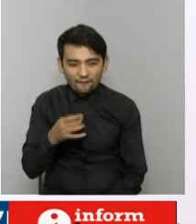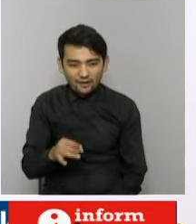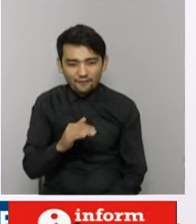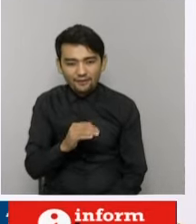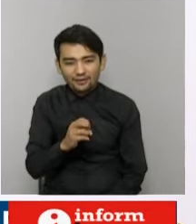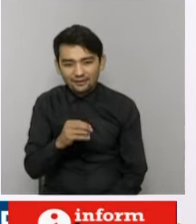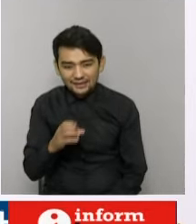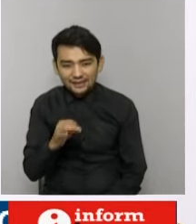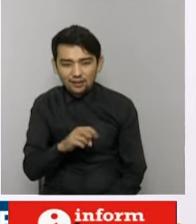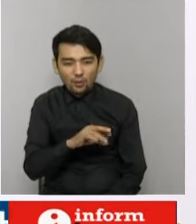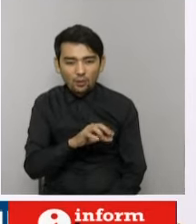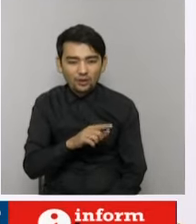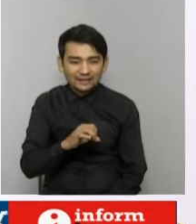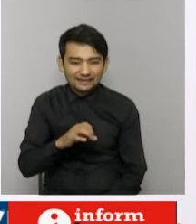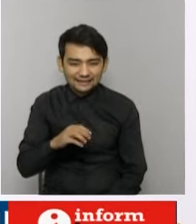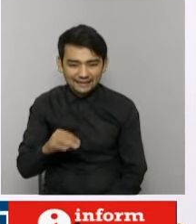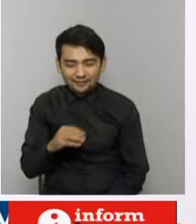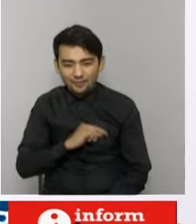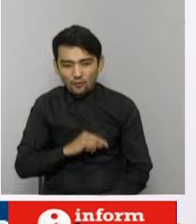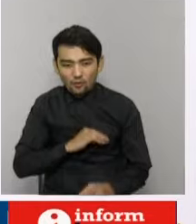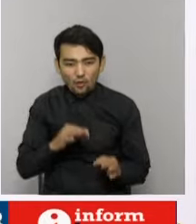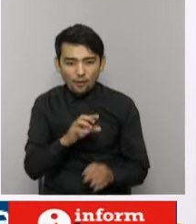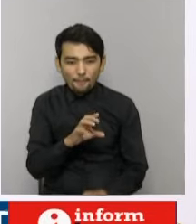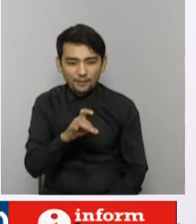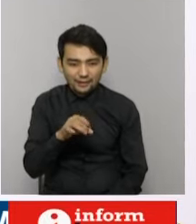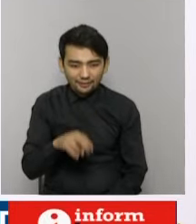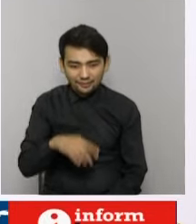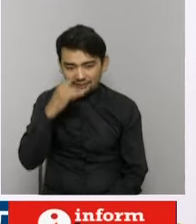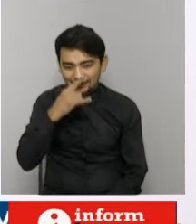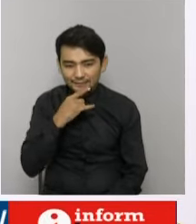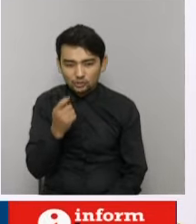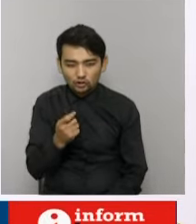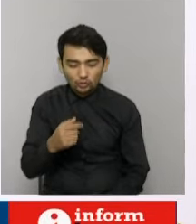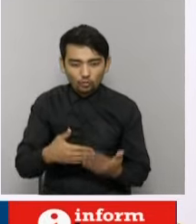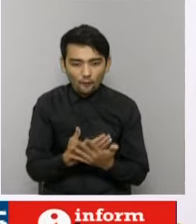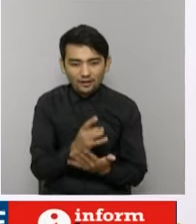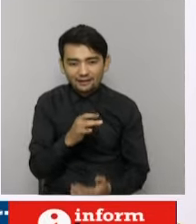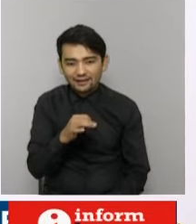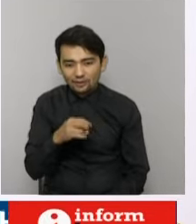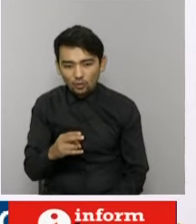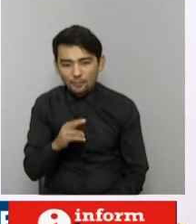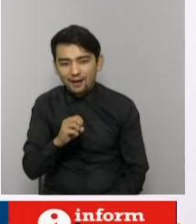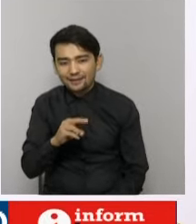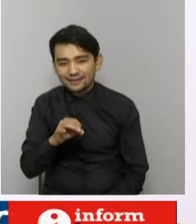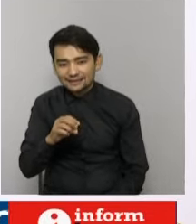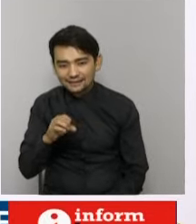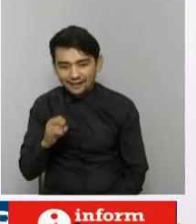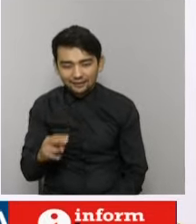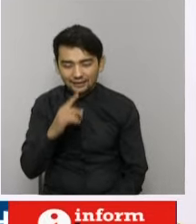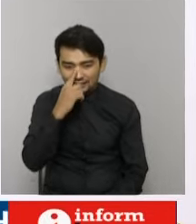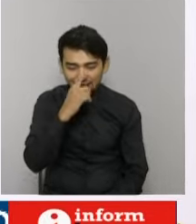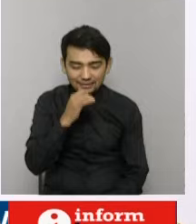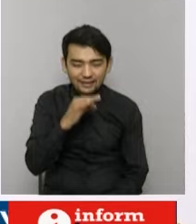Будет активизирована работа по продвижению бренда казахстанской пшеницы на новых рынках, таких как Пакистан, Индонезия,